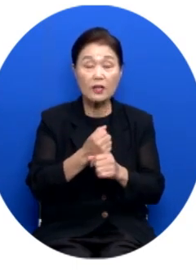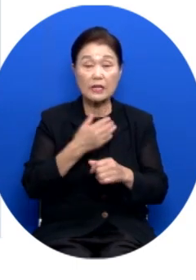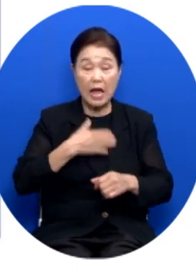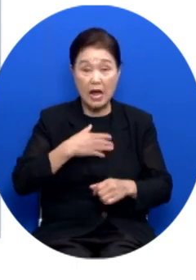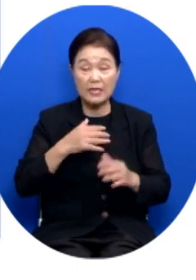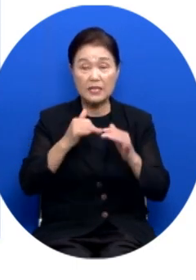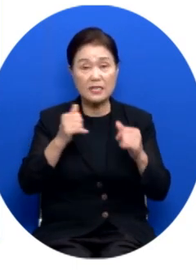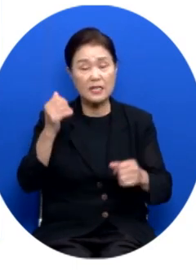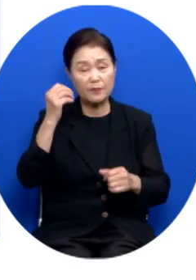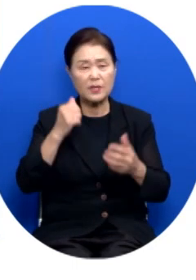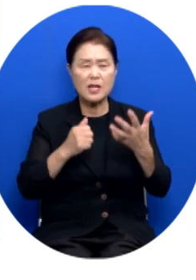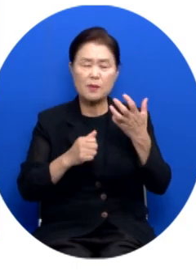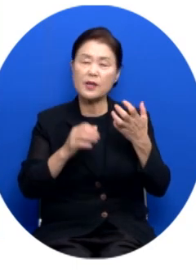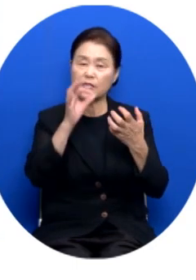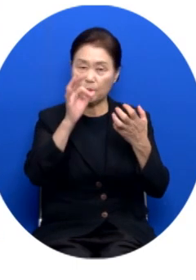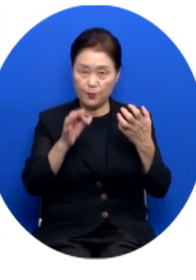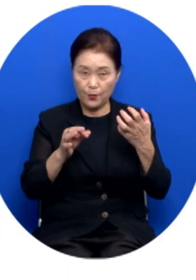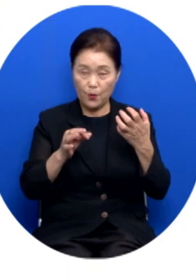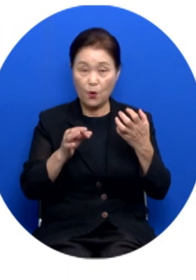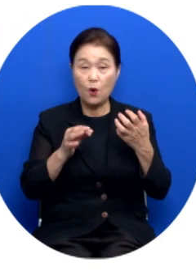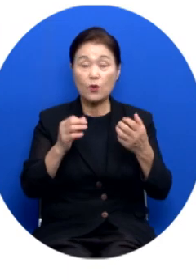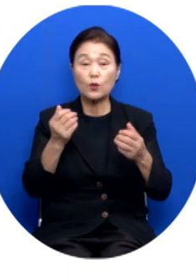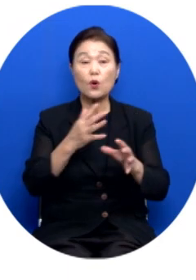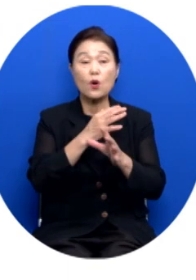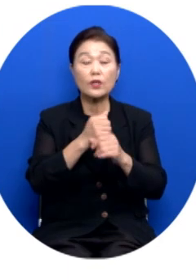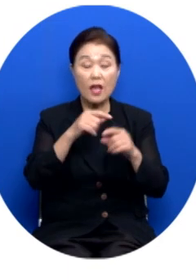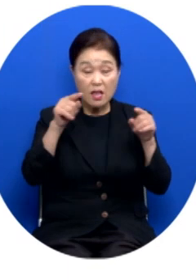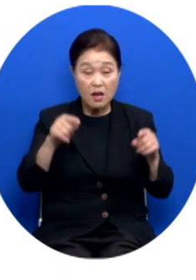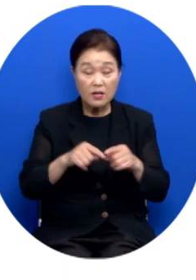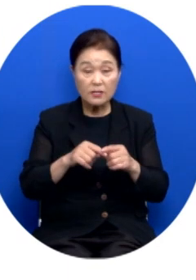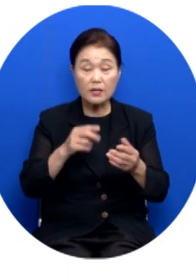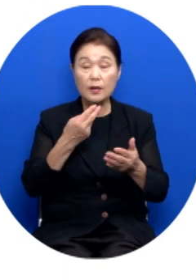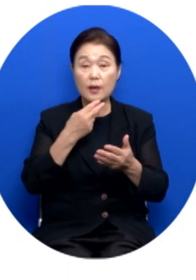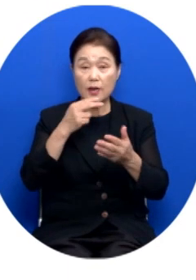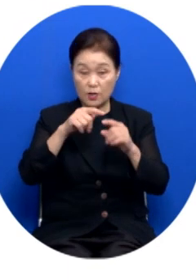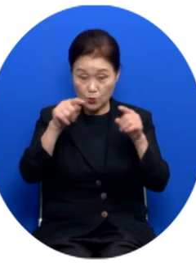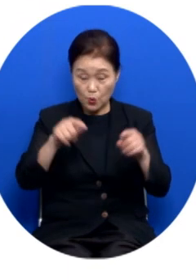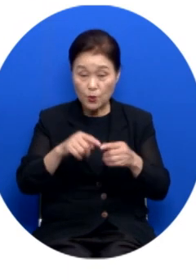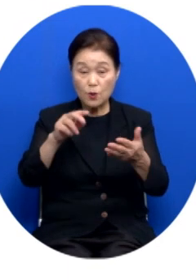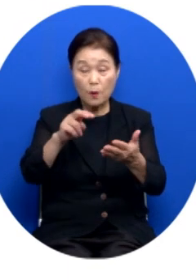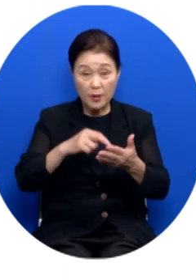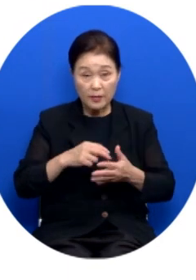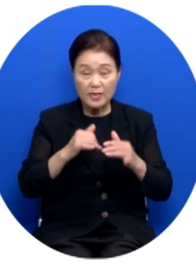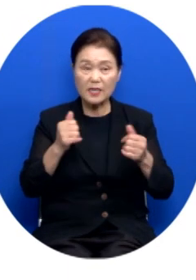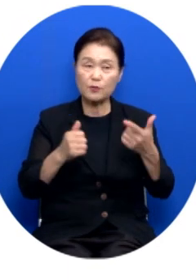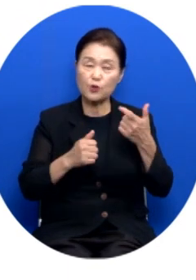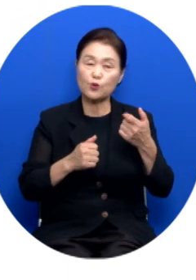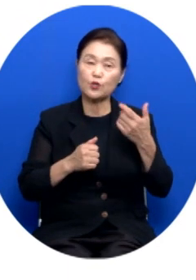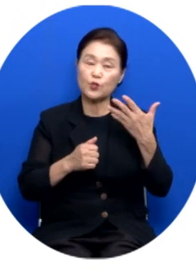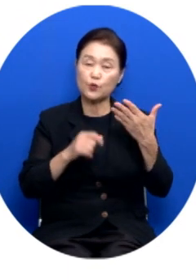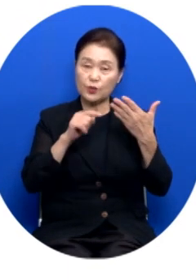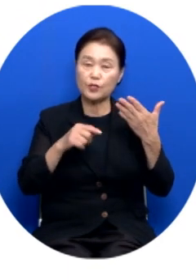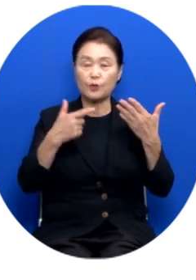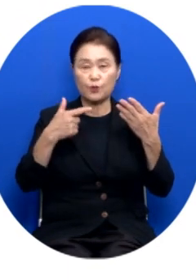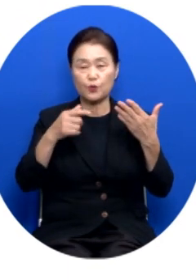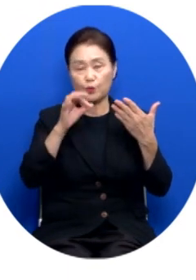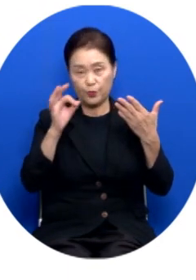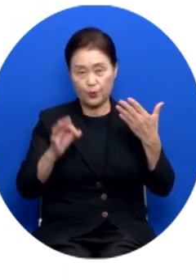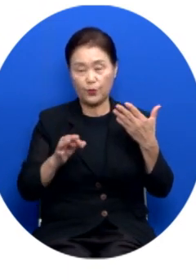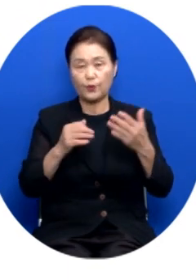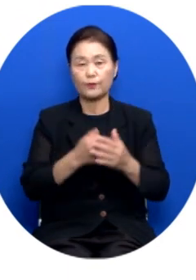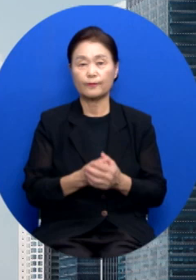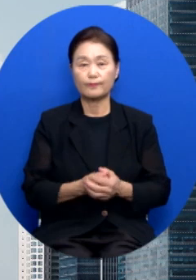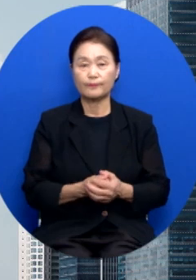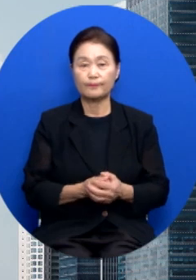비율은 80%로 조사됐으며 계약서를 서면으로 제공받았다는 응답자는 69.6%로 파악됐습니다.